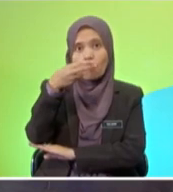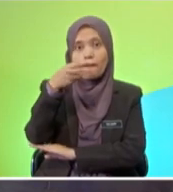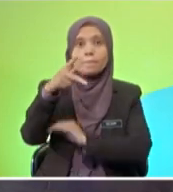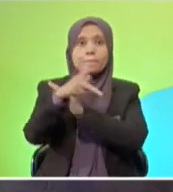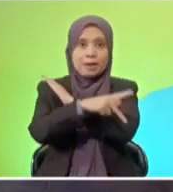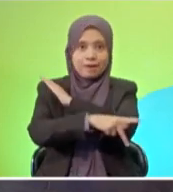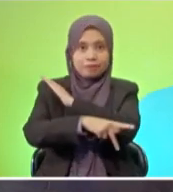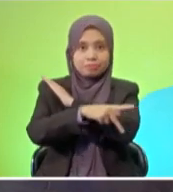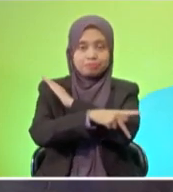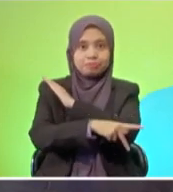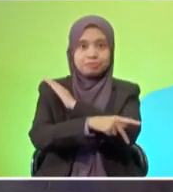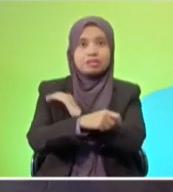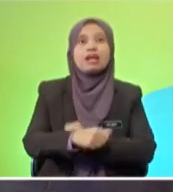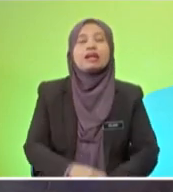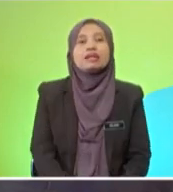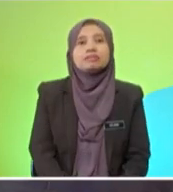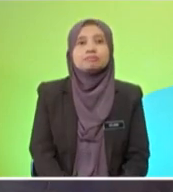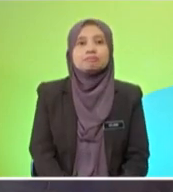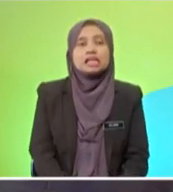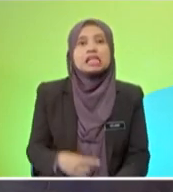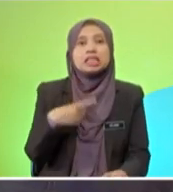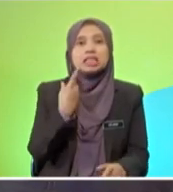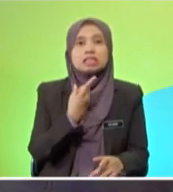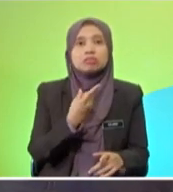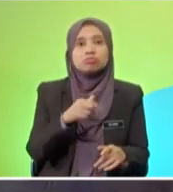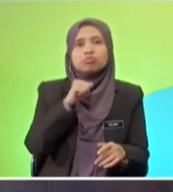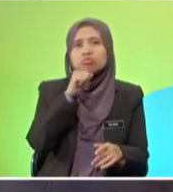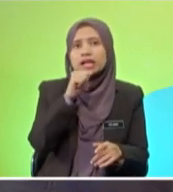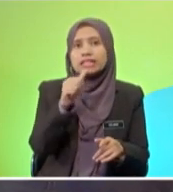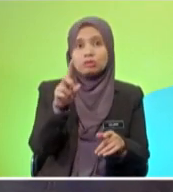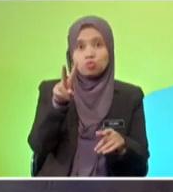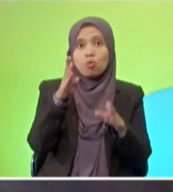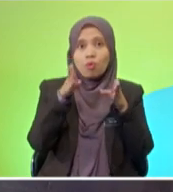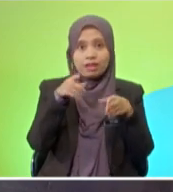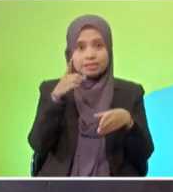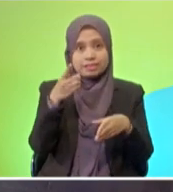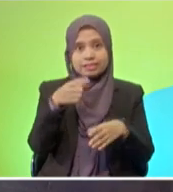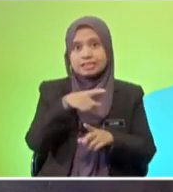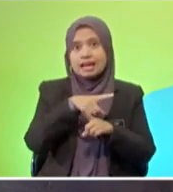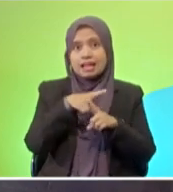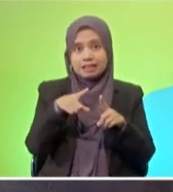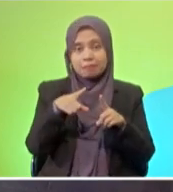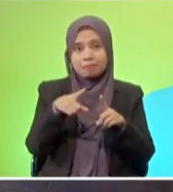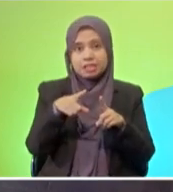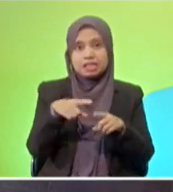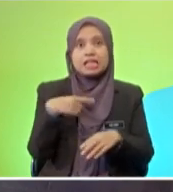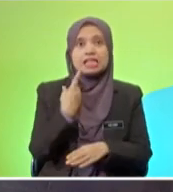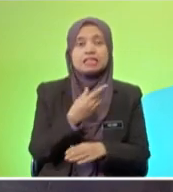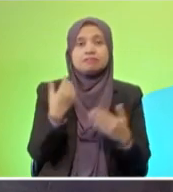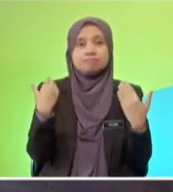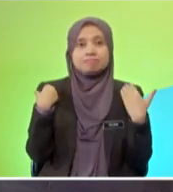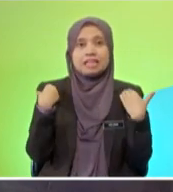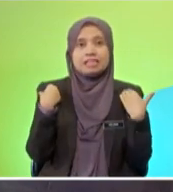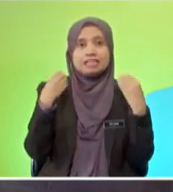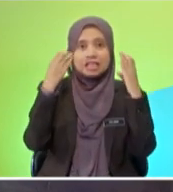dan pastinya Cikgu bukan kita berdua saja hari ini yang akan bersama-sama dalam pembelajaran hari ini kita juga